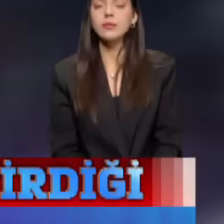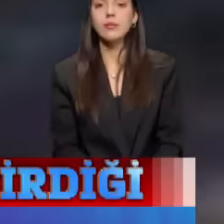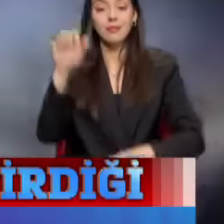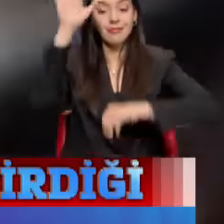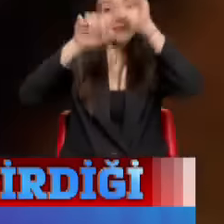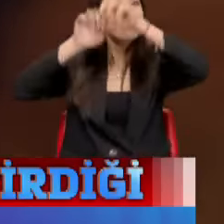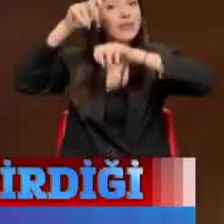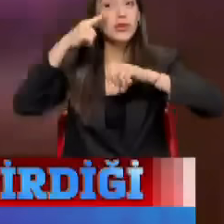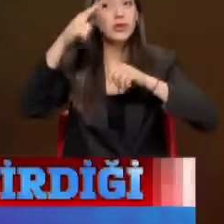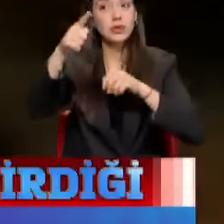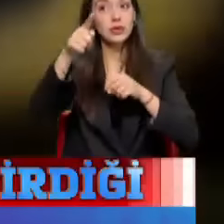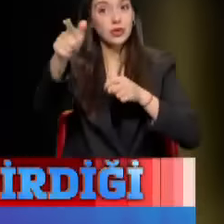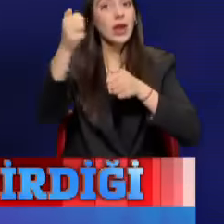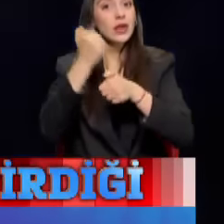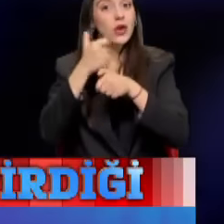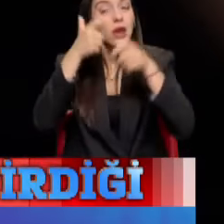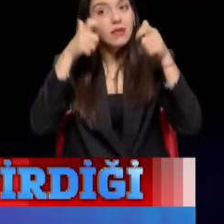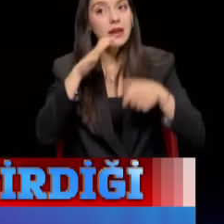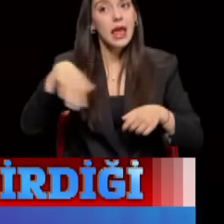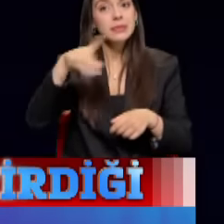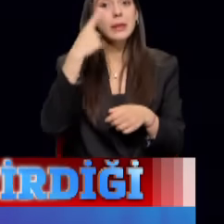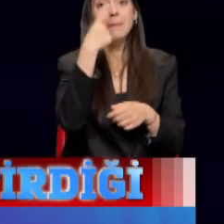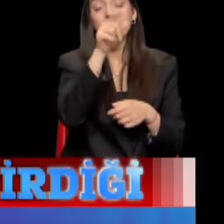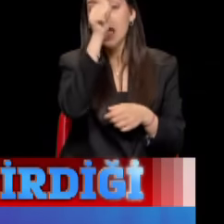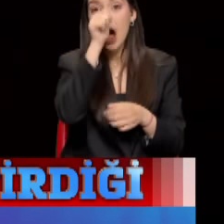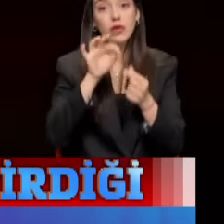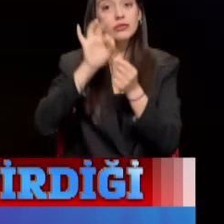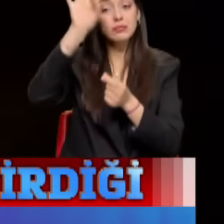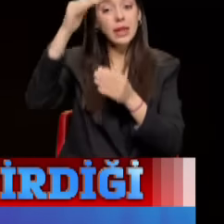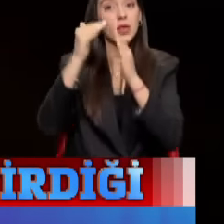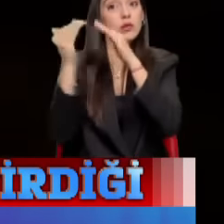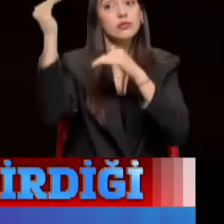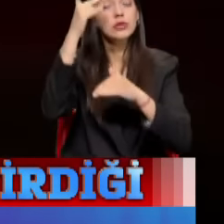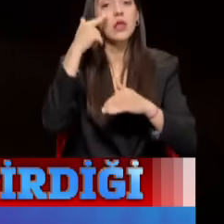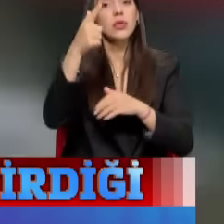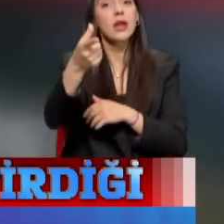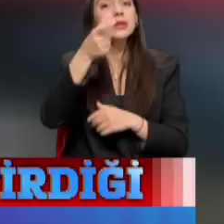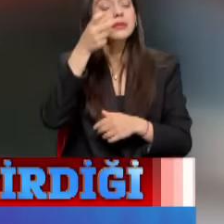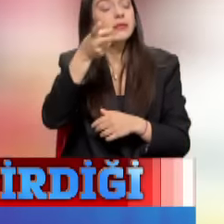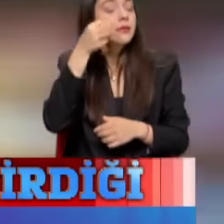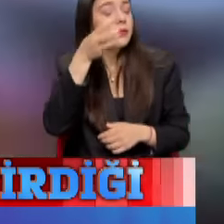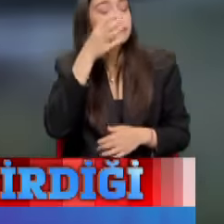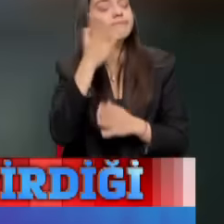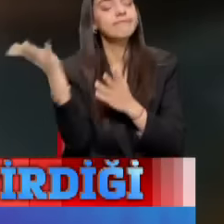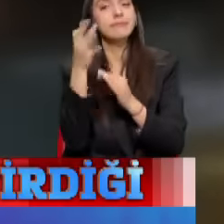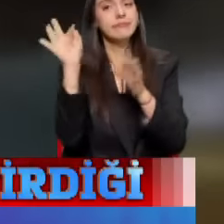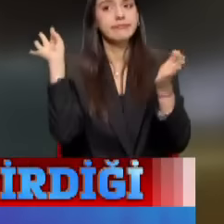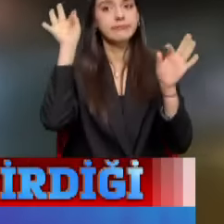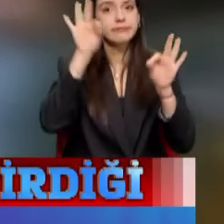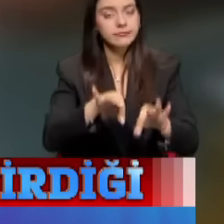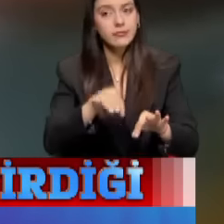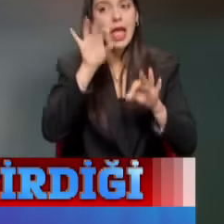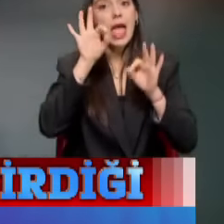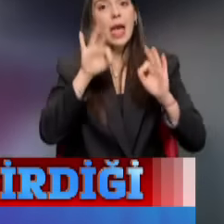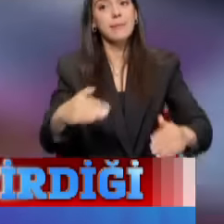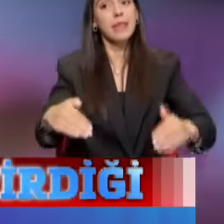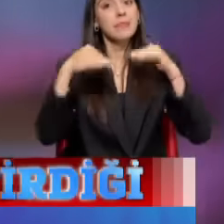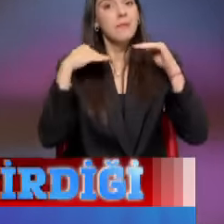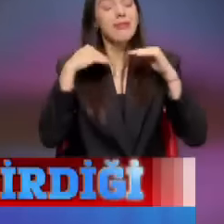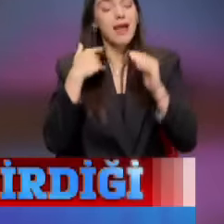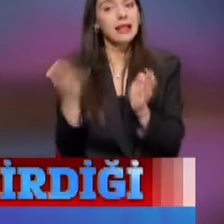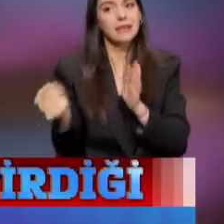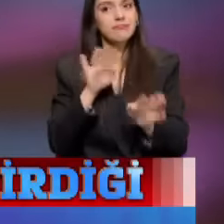tırmanışa geçen ekipler turistlerin bulunduğu 1600 metre yükseklikteki noktaya saatler sonra varabildi Rus turistler hemen Termal battaniyeye sarıldı